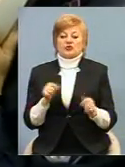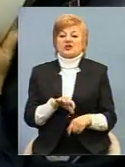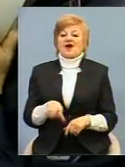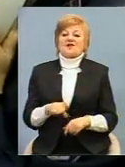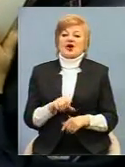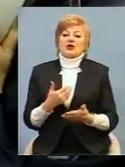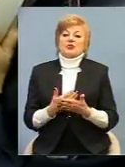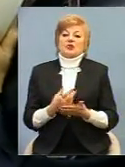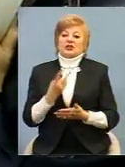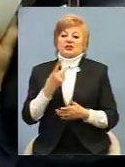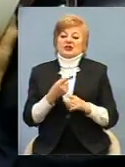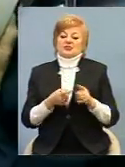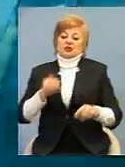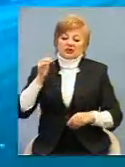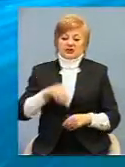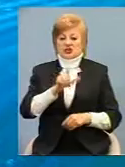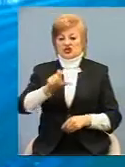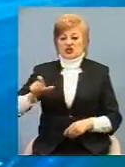крадіжок майже 2,5 тисячам осіб.